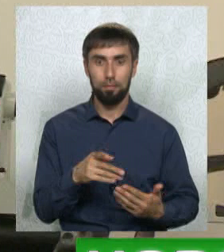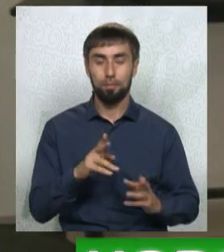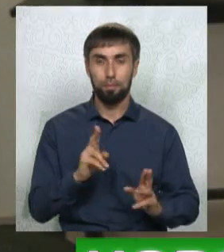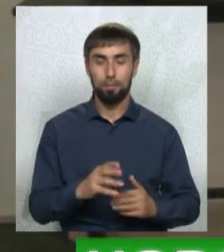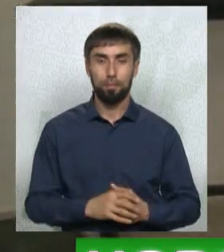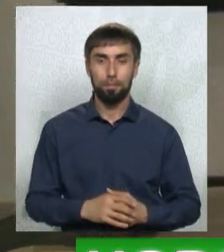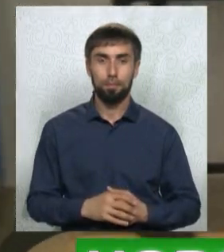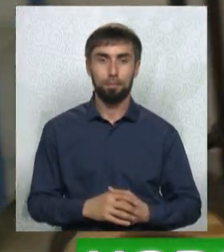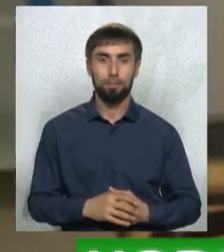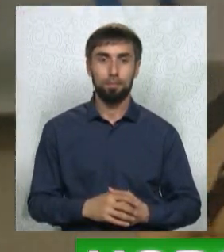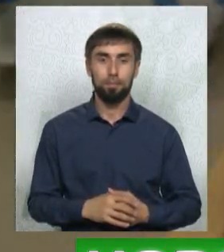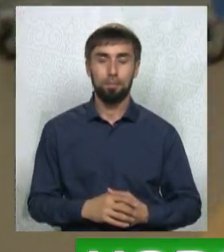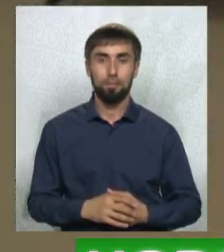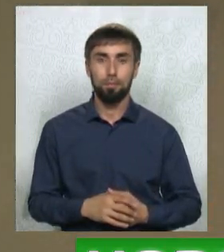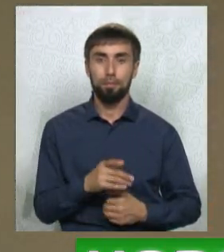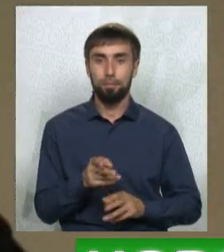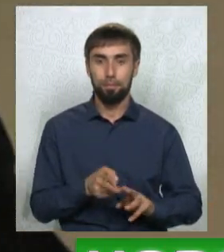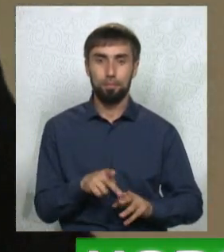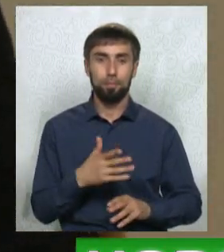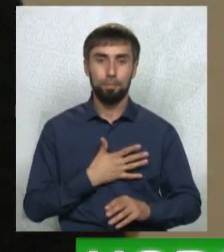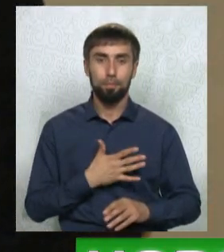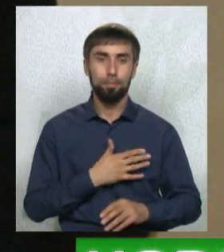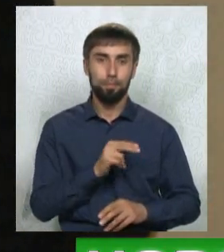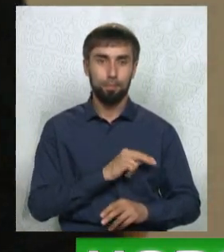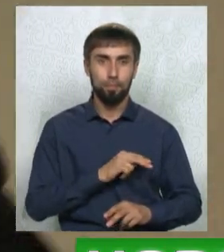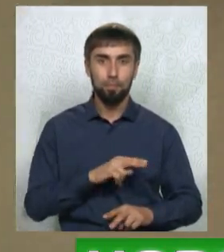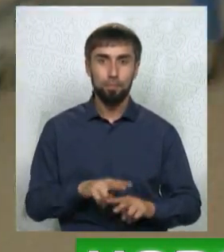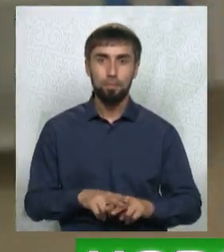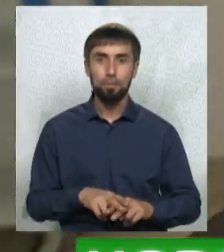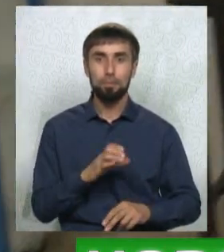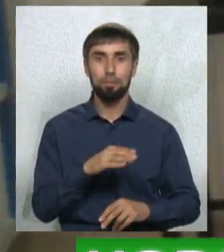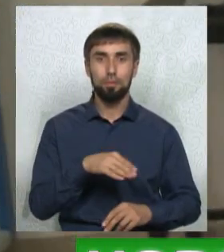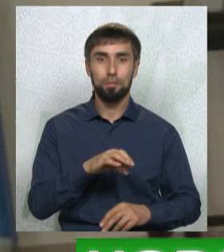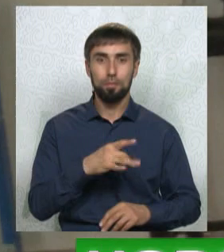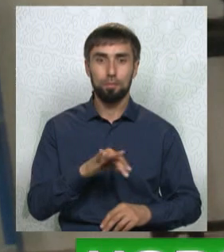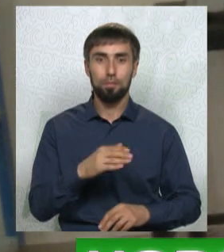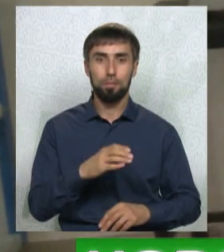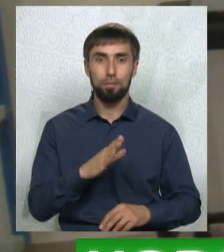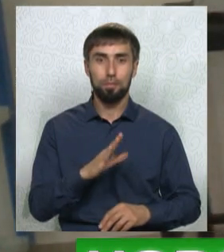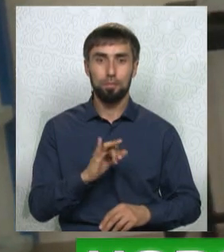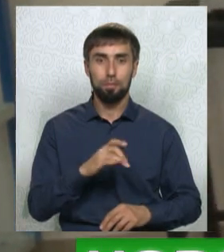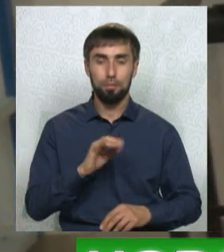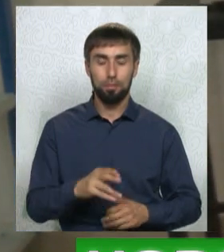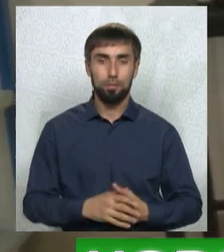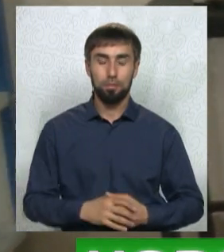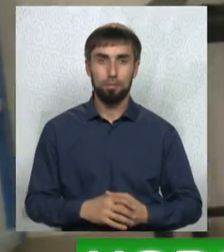дисциплине. Если бог биш мехтиги за столярный верстак яш,